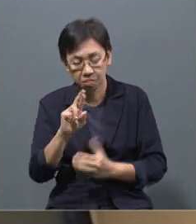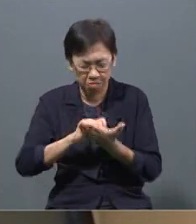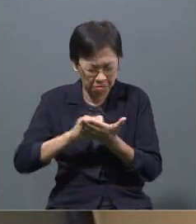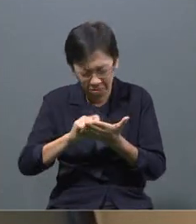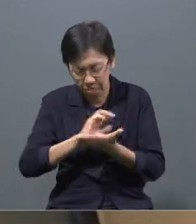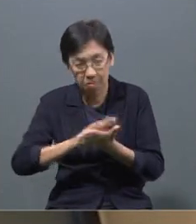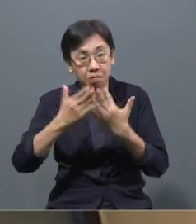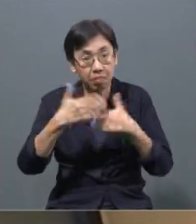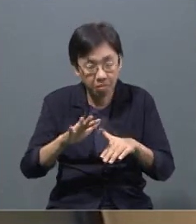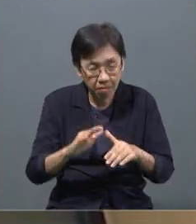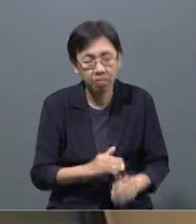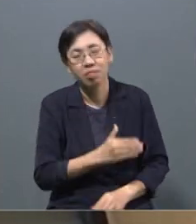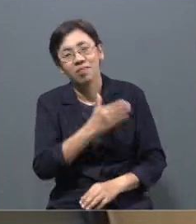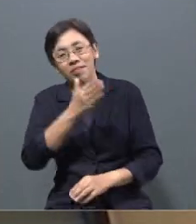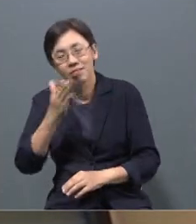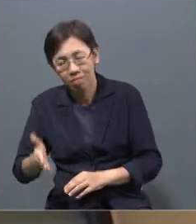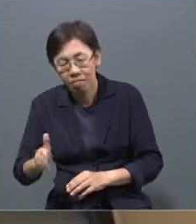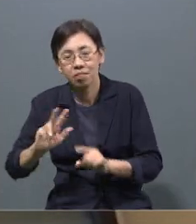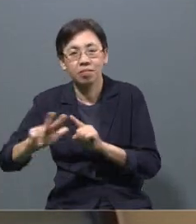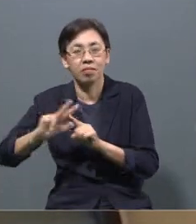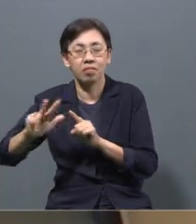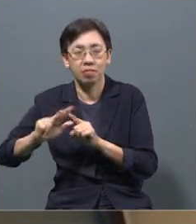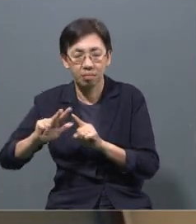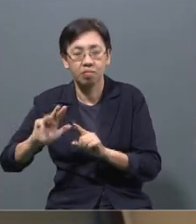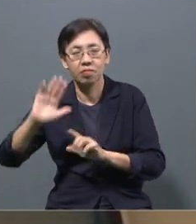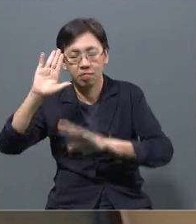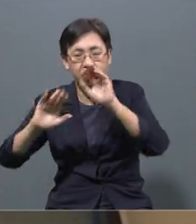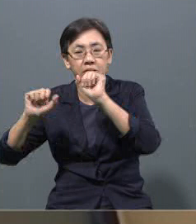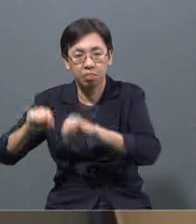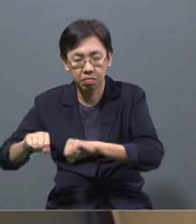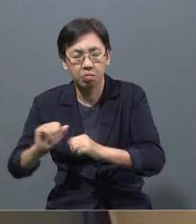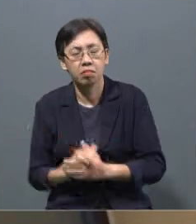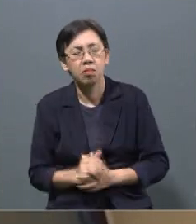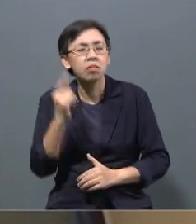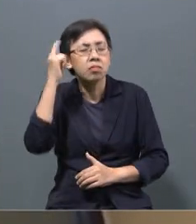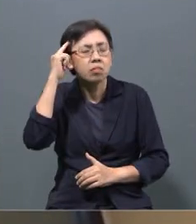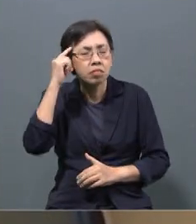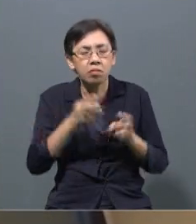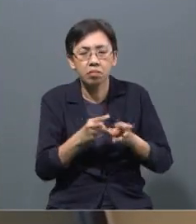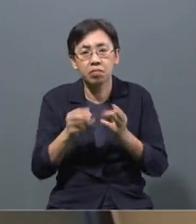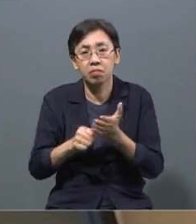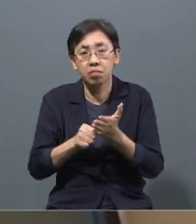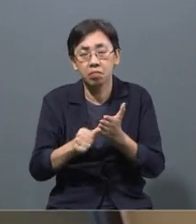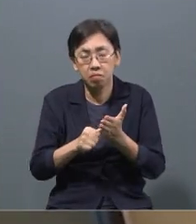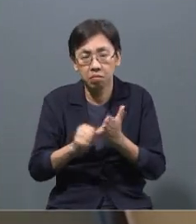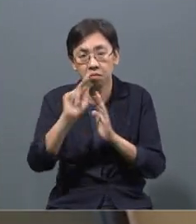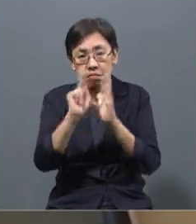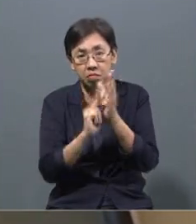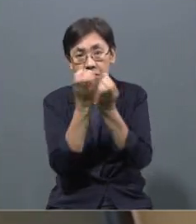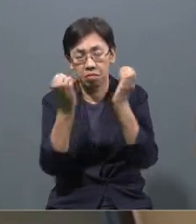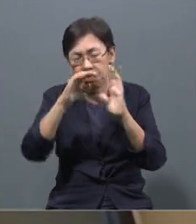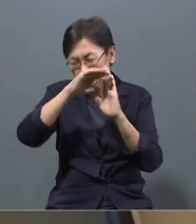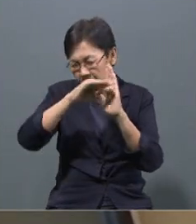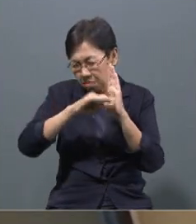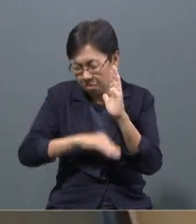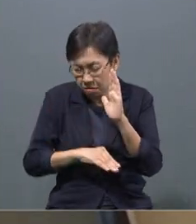จก็จะเป็นการทำอีกครั้งหนึ่ง คร ั้งที่3นะคะซึ่งนายนิกรมั่นใจว่ากระบวนการแก้ไขทั้งฉบับเนี่ยจะอยู่ภาย